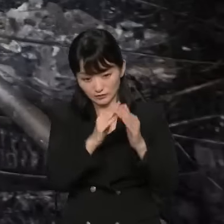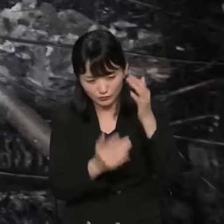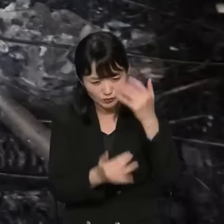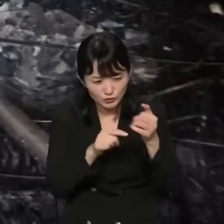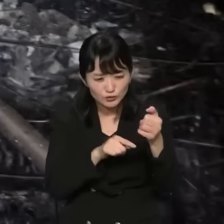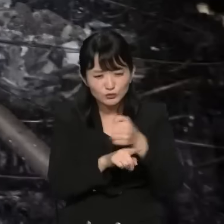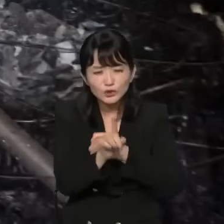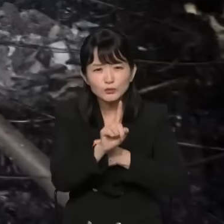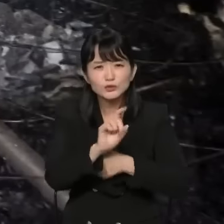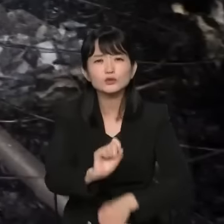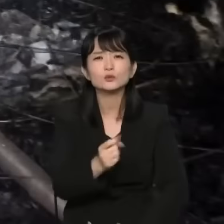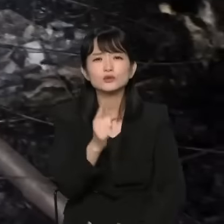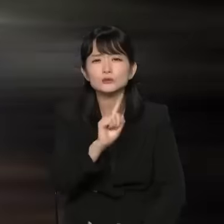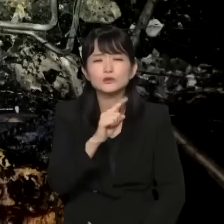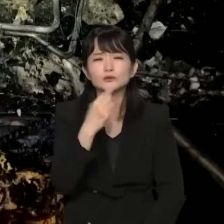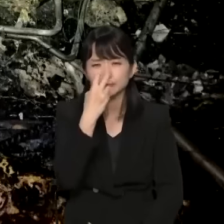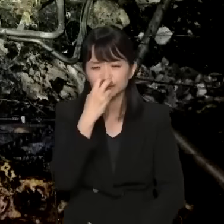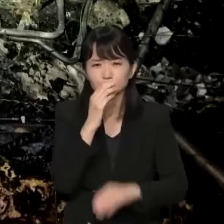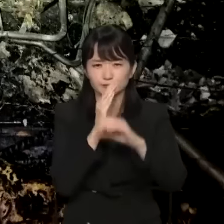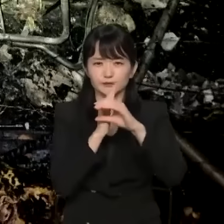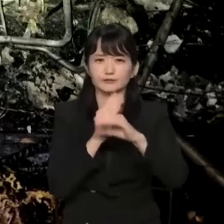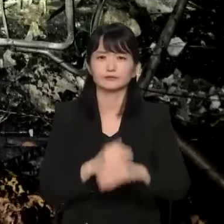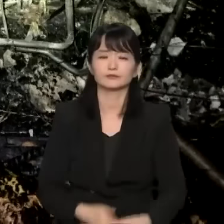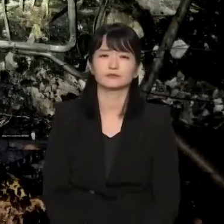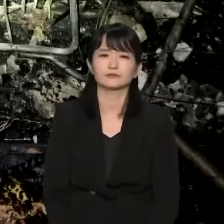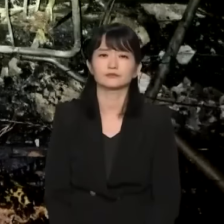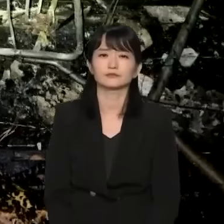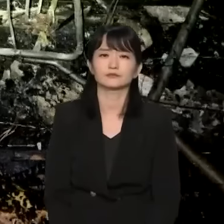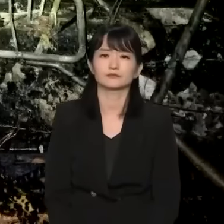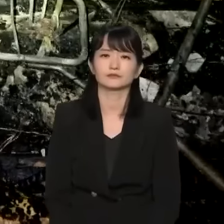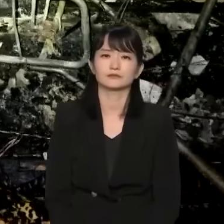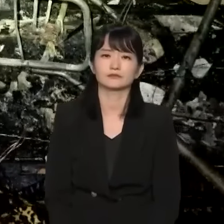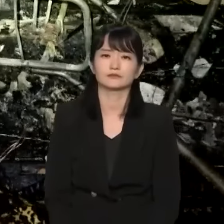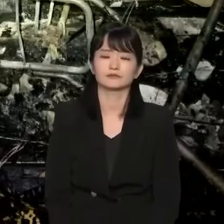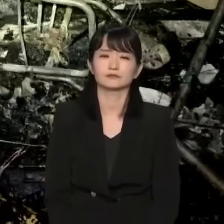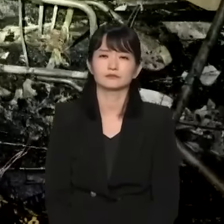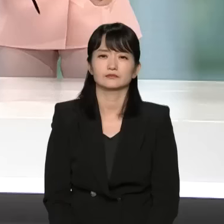원인을 조사하고 있습니다. JTBC 이자연입니다.